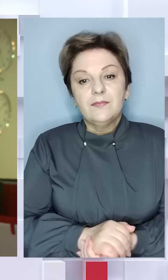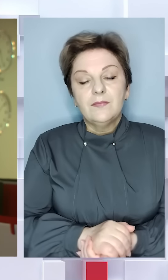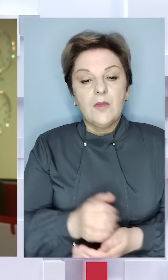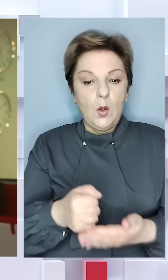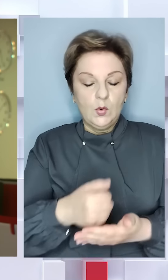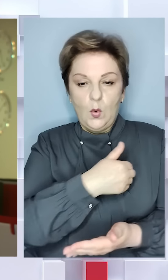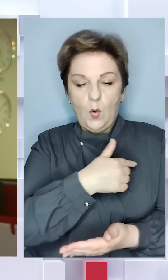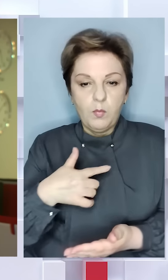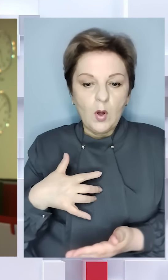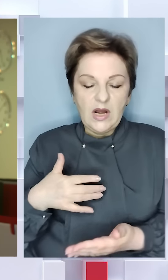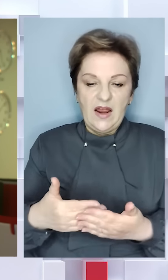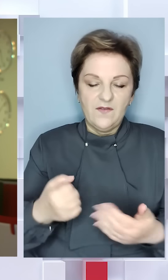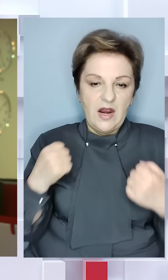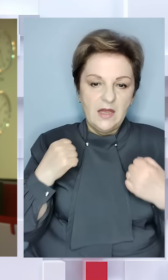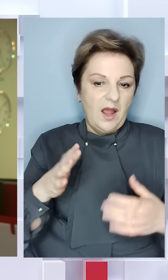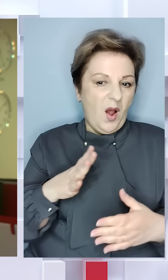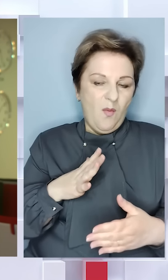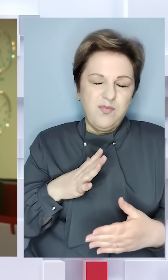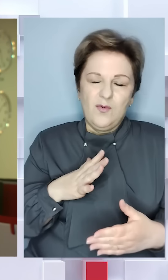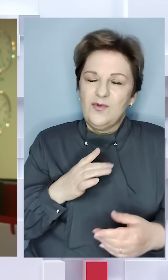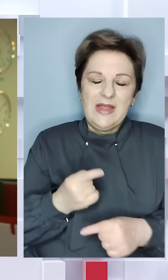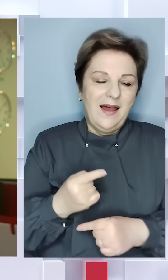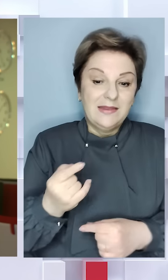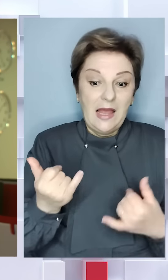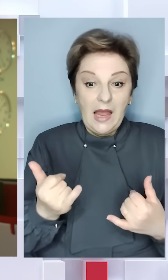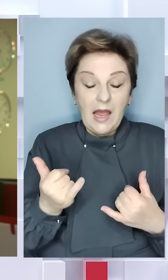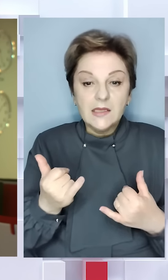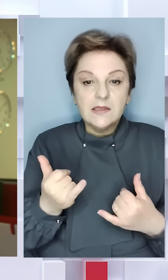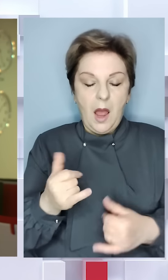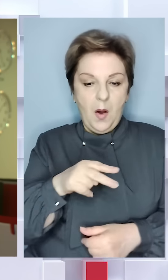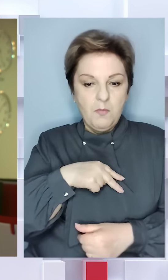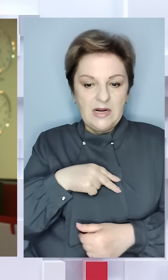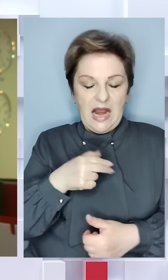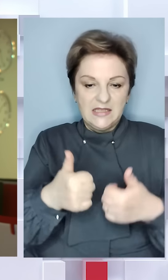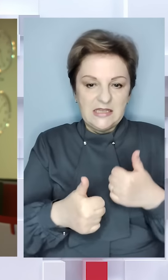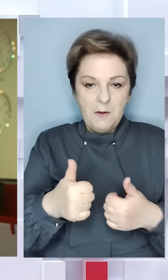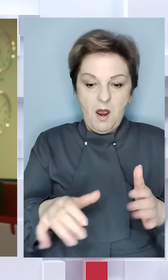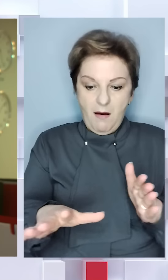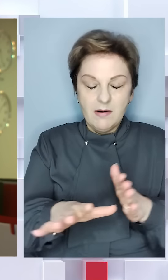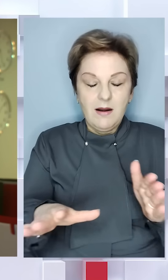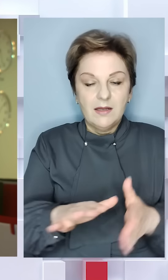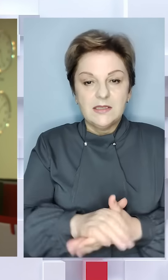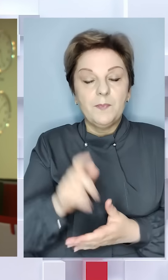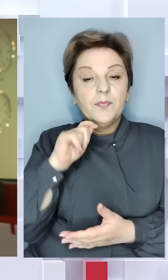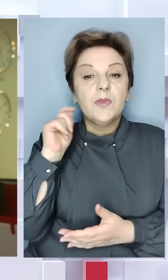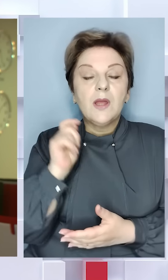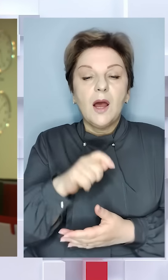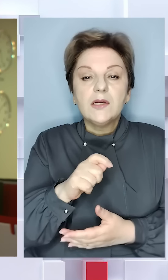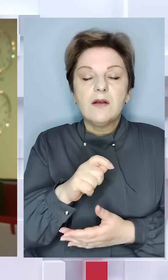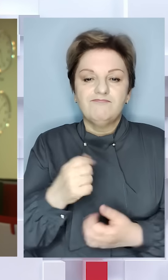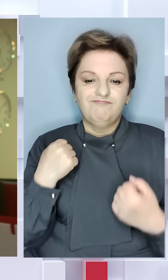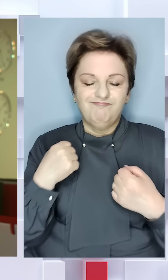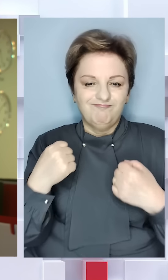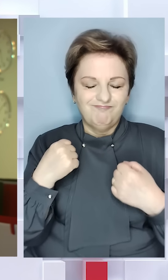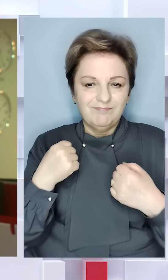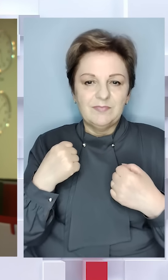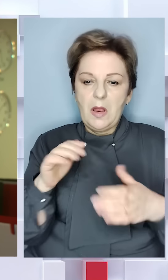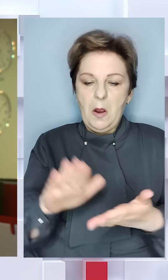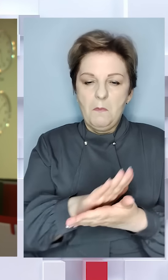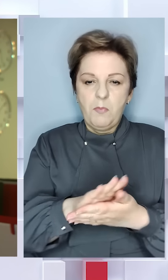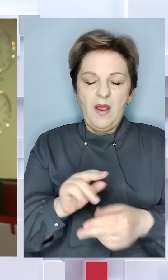До поранень від спорту були далекі, а тепер призери змагань та рекордсмени. Український стронгмен